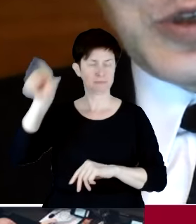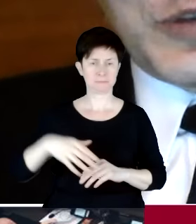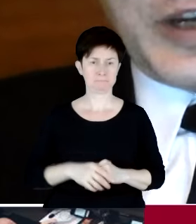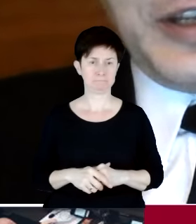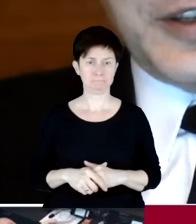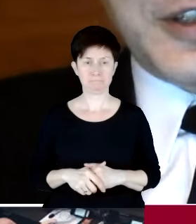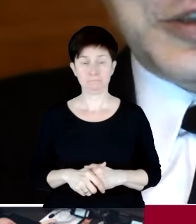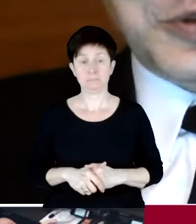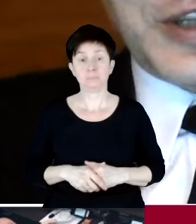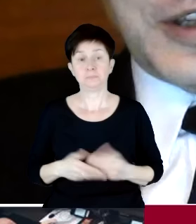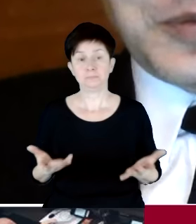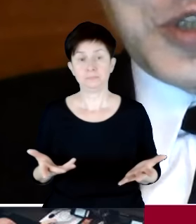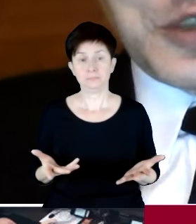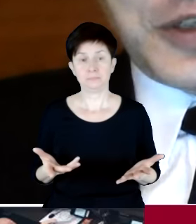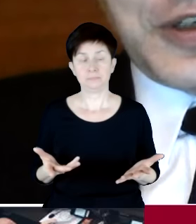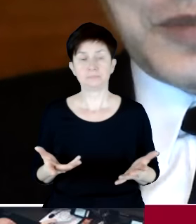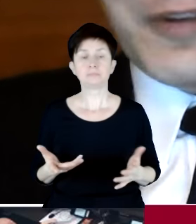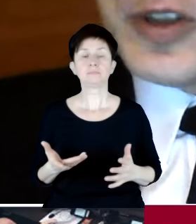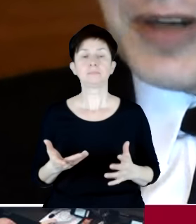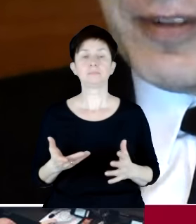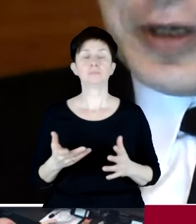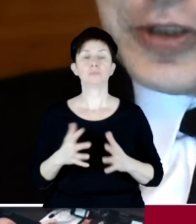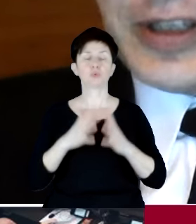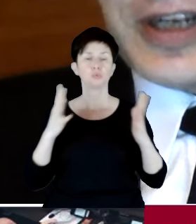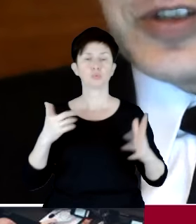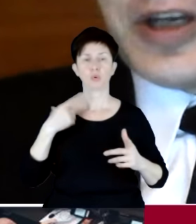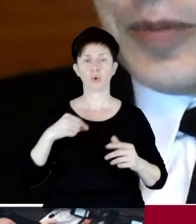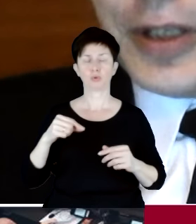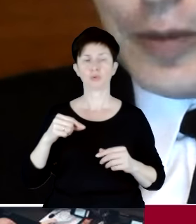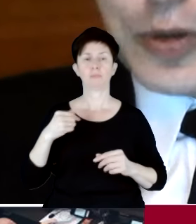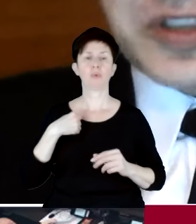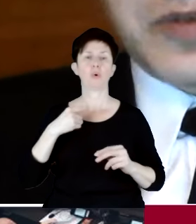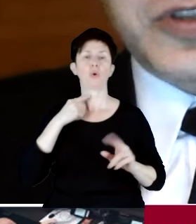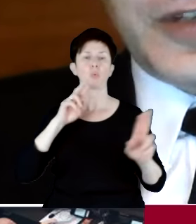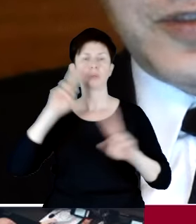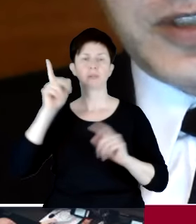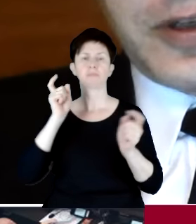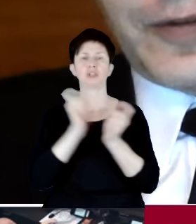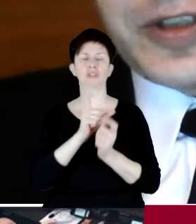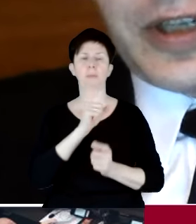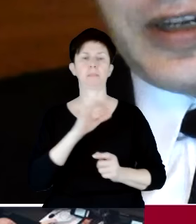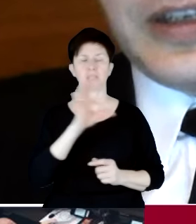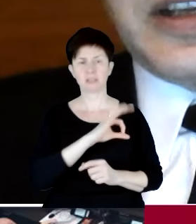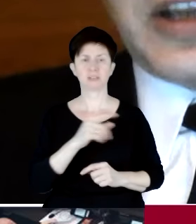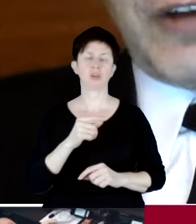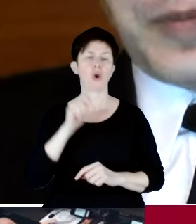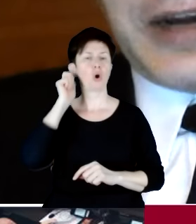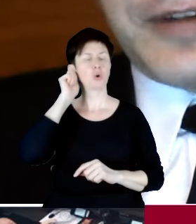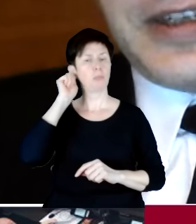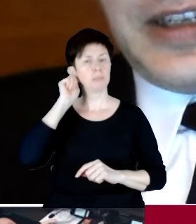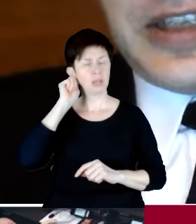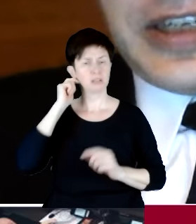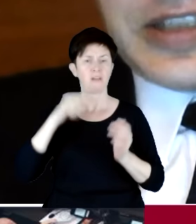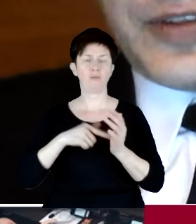mierze głosowali tutaj przeciwko Prawu i Sprawiedliwości, tak? Czyli kobiety poszły zagłosować ze względu właśnie na